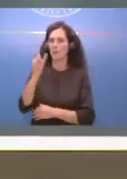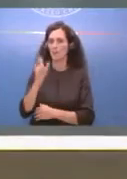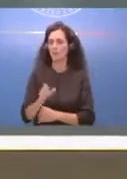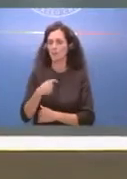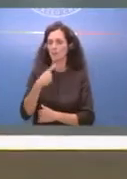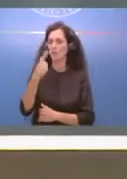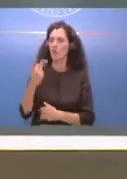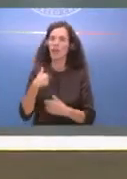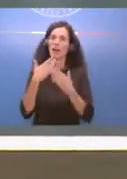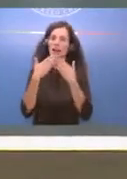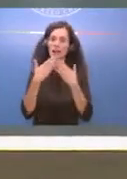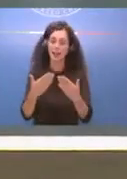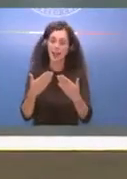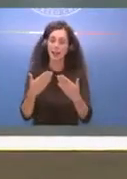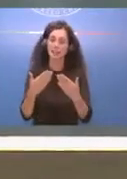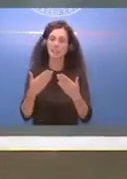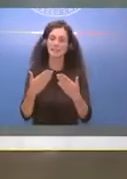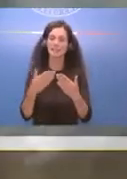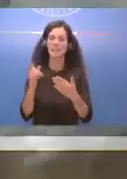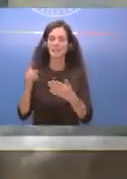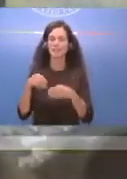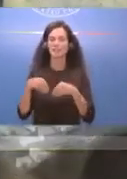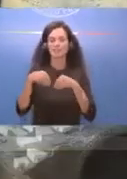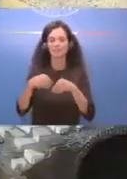twenty four calcio